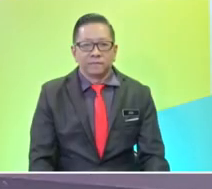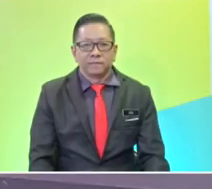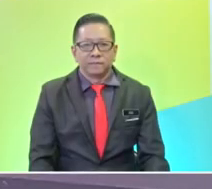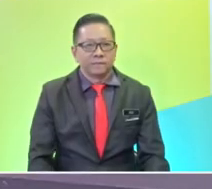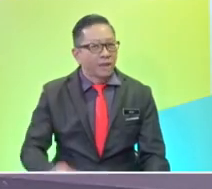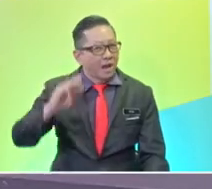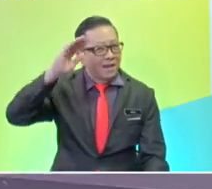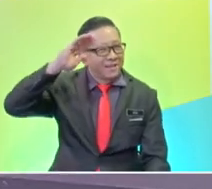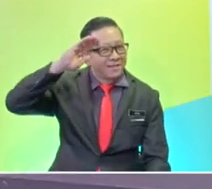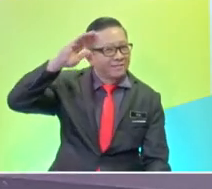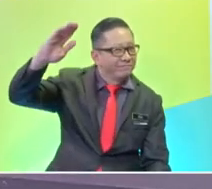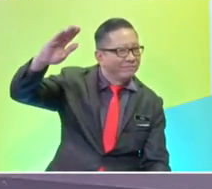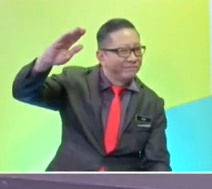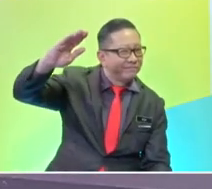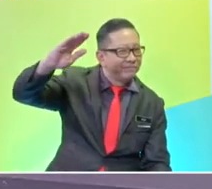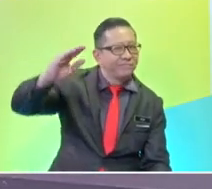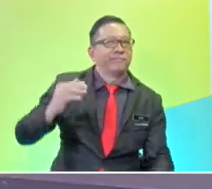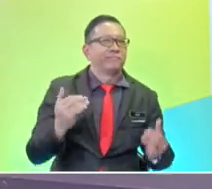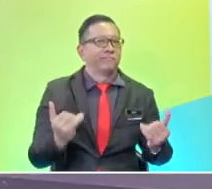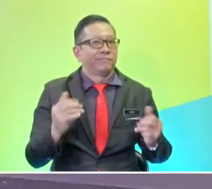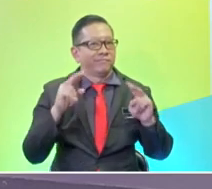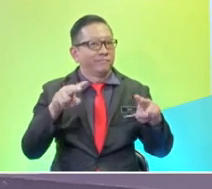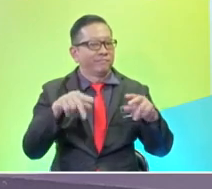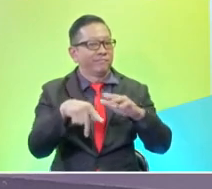Hai semua anda sedang menonton